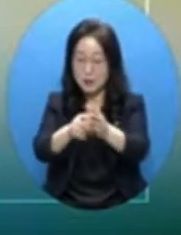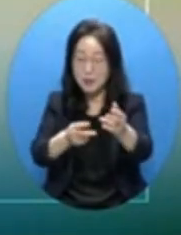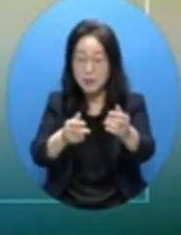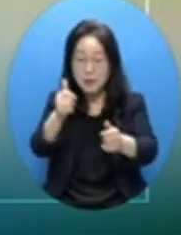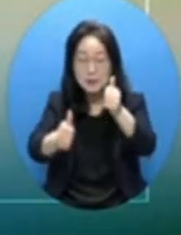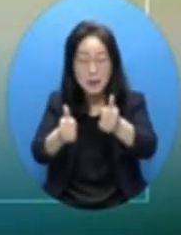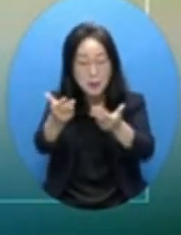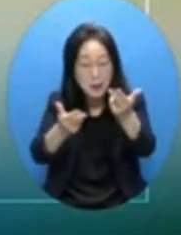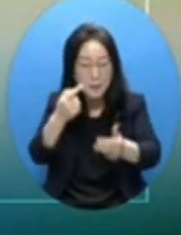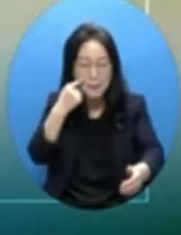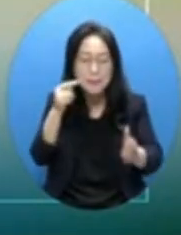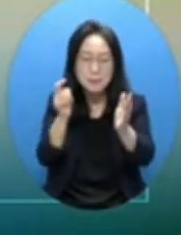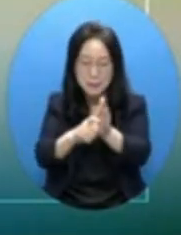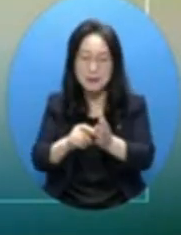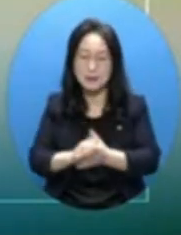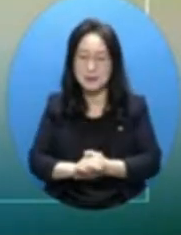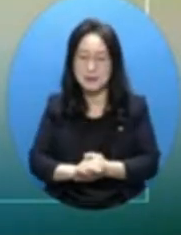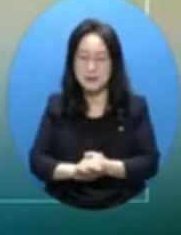보았다.